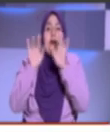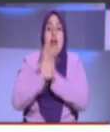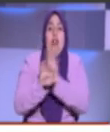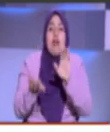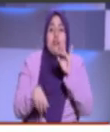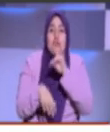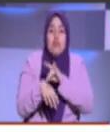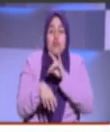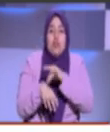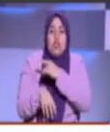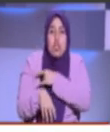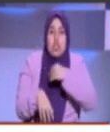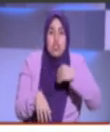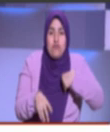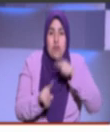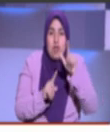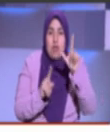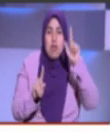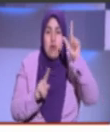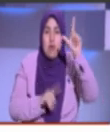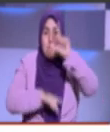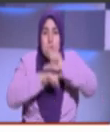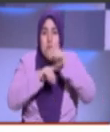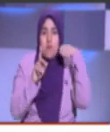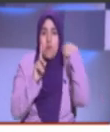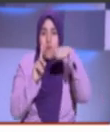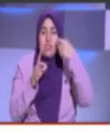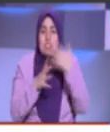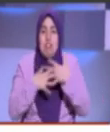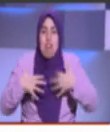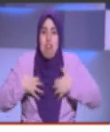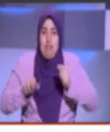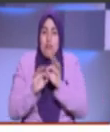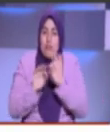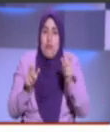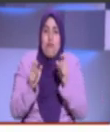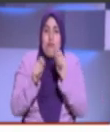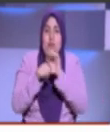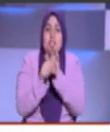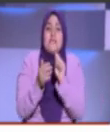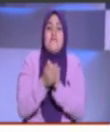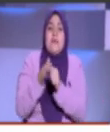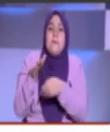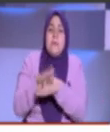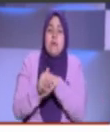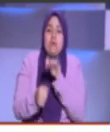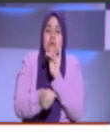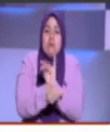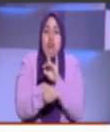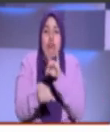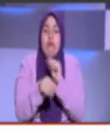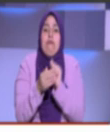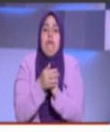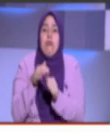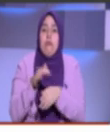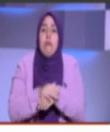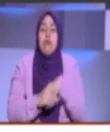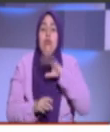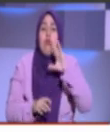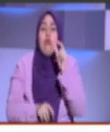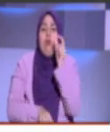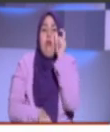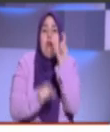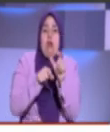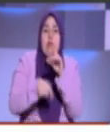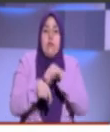مقر المستشفى ليواصل تعافيه من أعراض فيروس كورونا من المنزل. وأشاد جونسون بما قام به الأطباء في